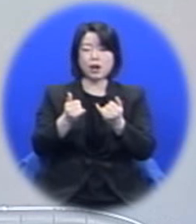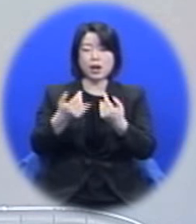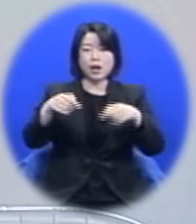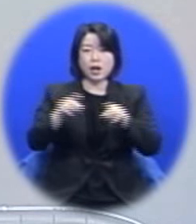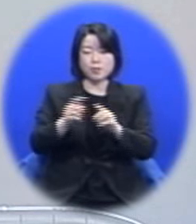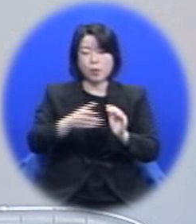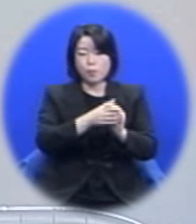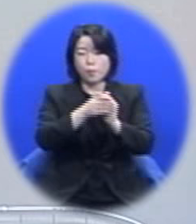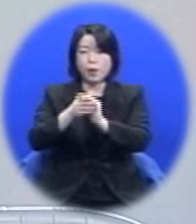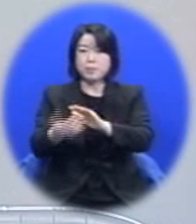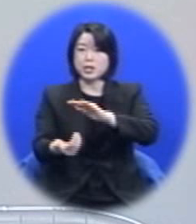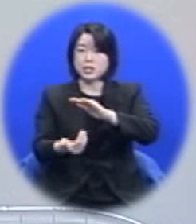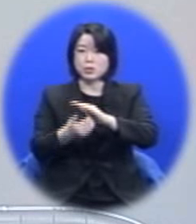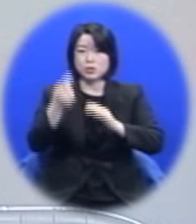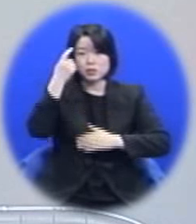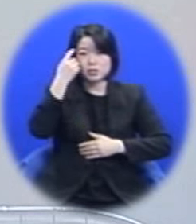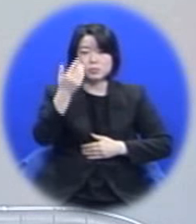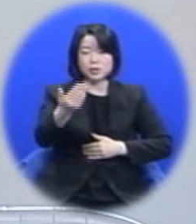이루셨나요?